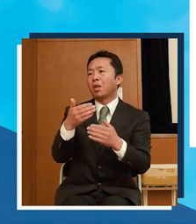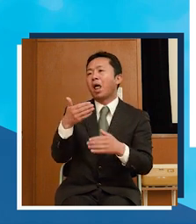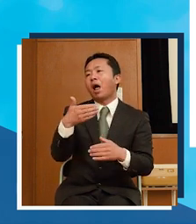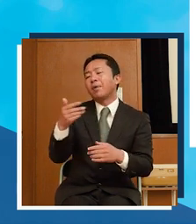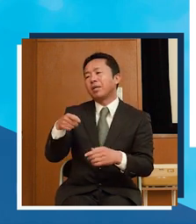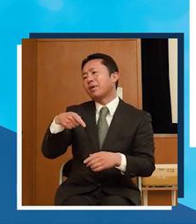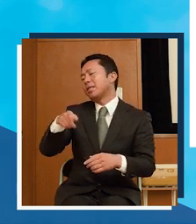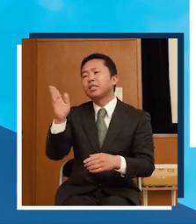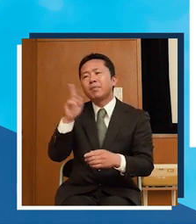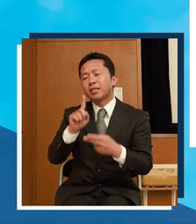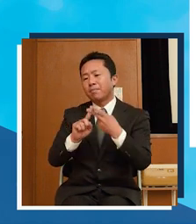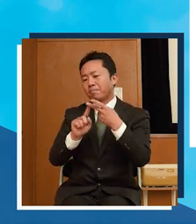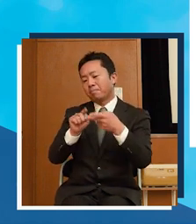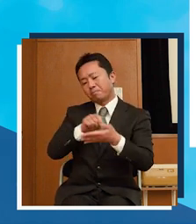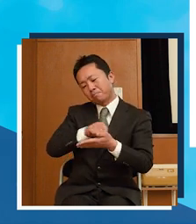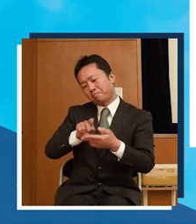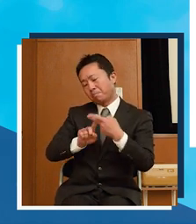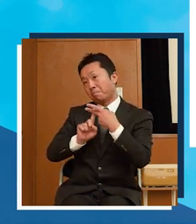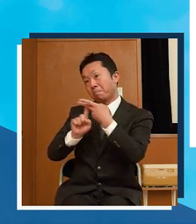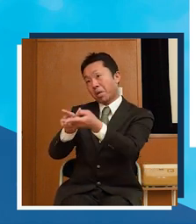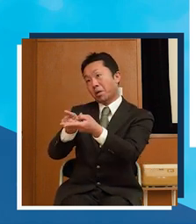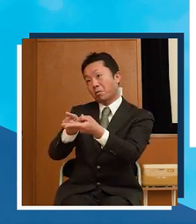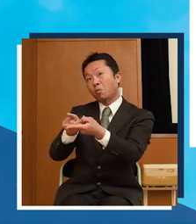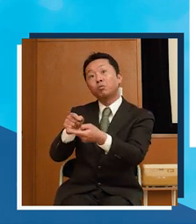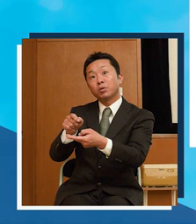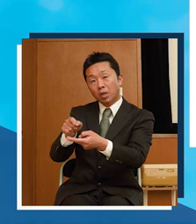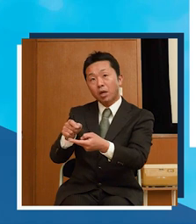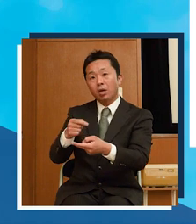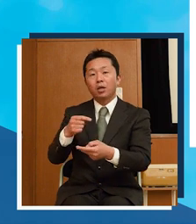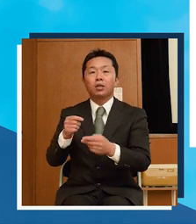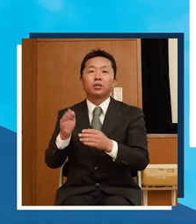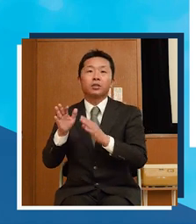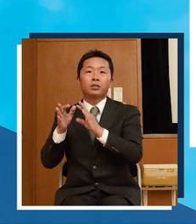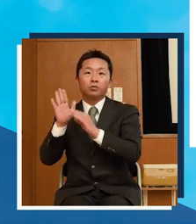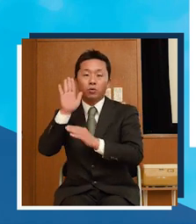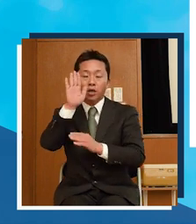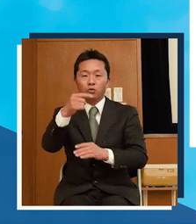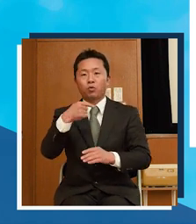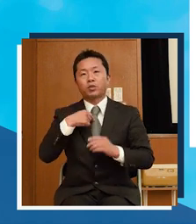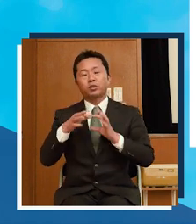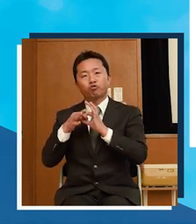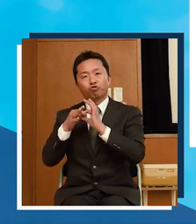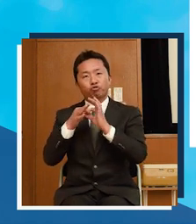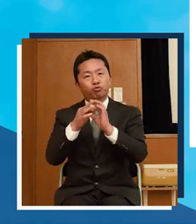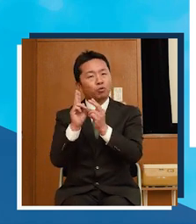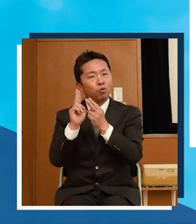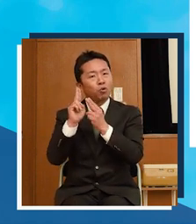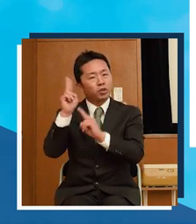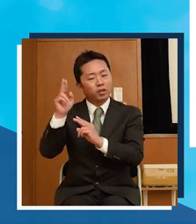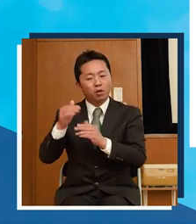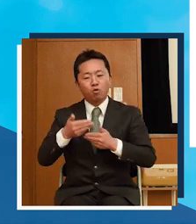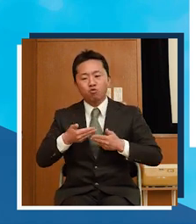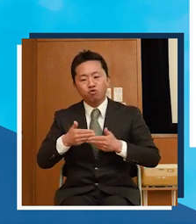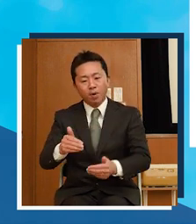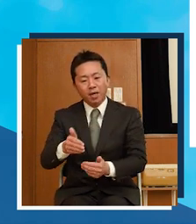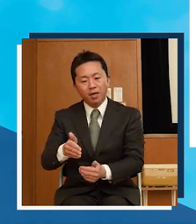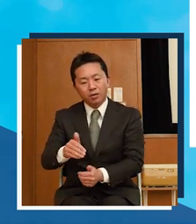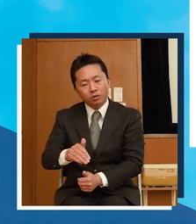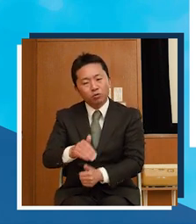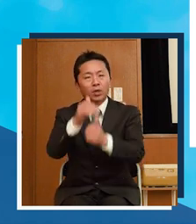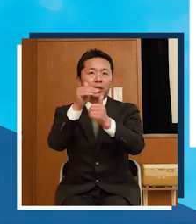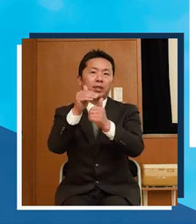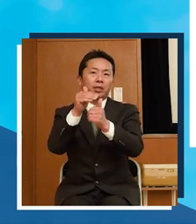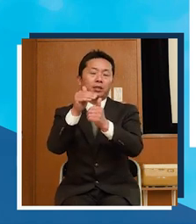手紙を書いてえ以来私はえま沖縄でずっと生まれ育った人間であり